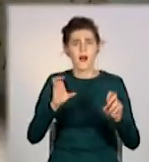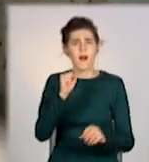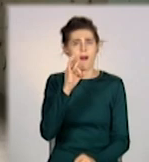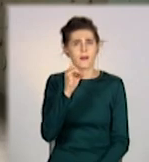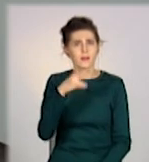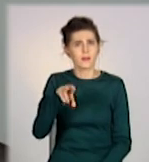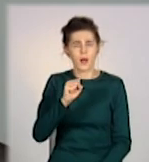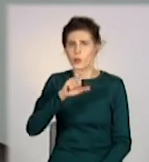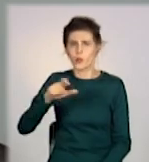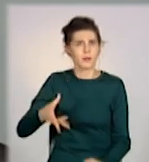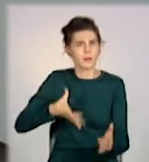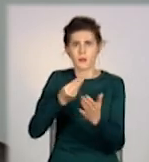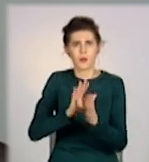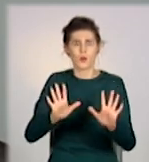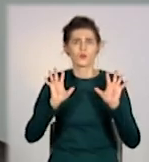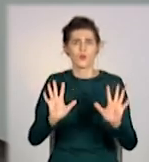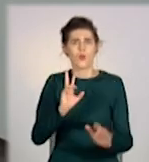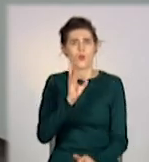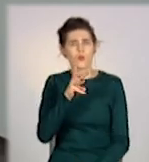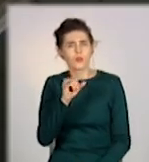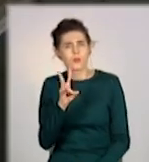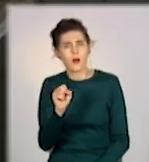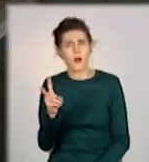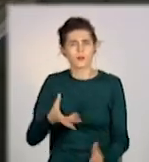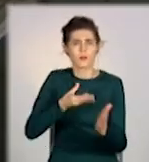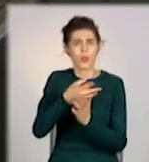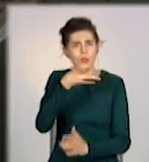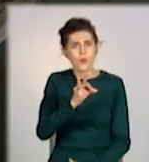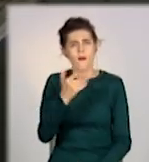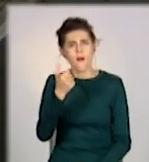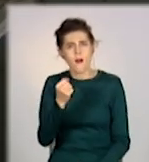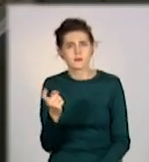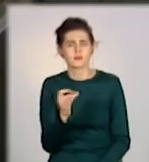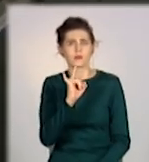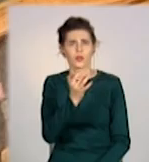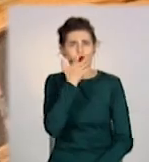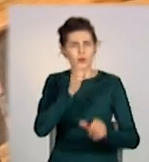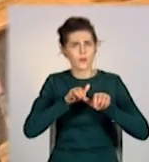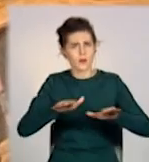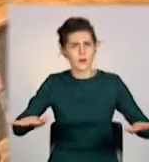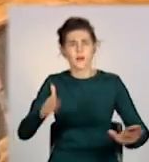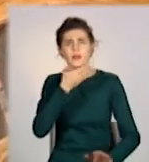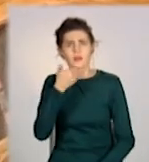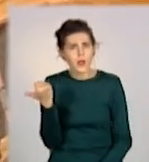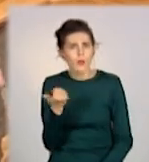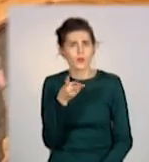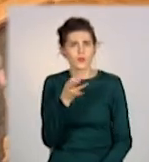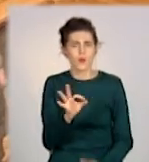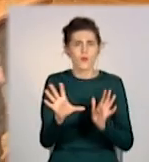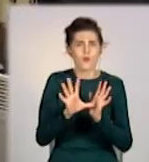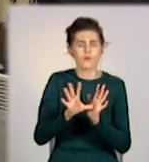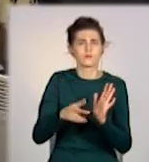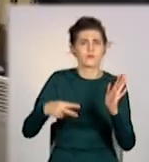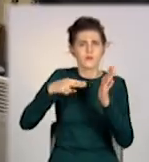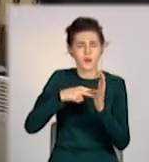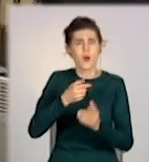не платять, віддають кошти лише за комірне. Втім, у будівлі газу та опалення немає. Кожного електрообігрівачі додому повернулися